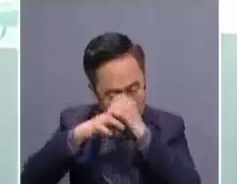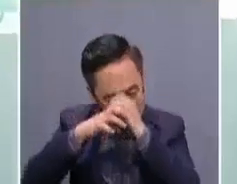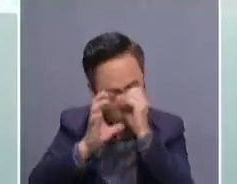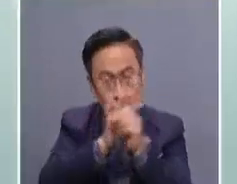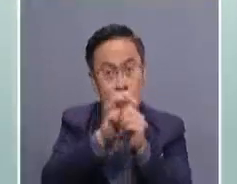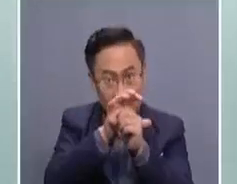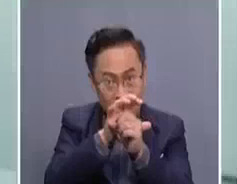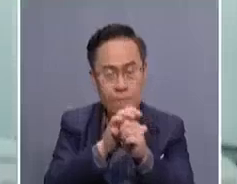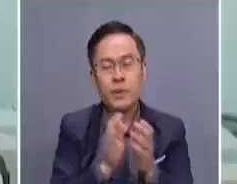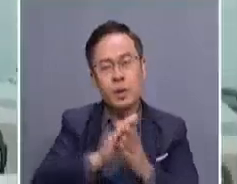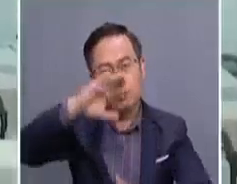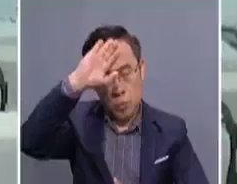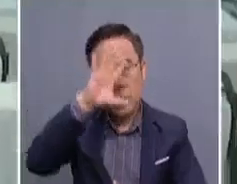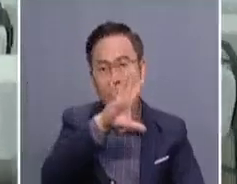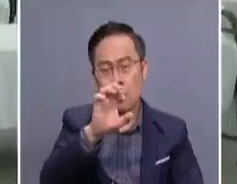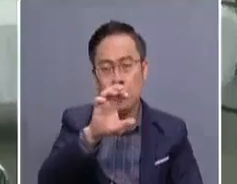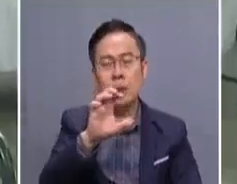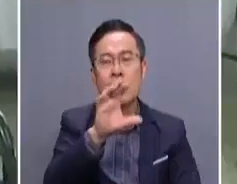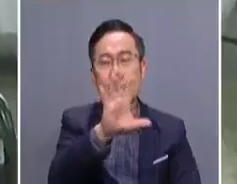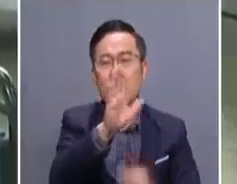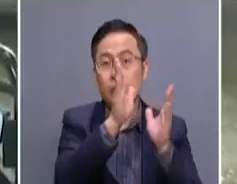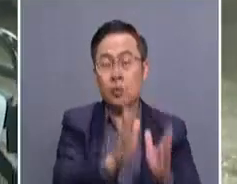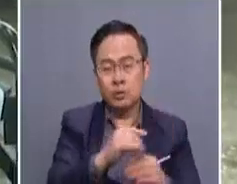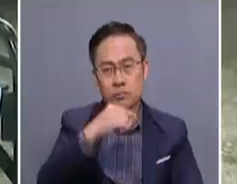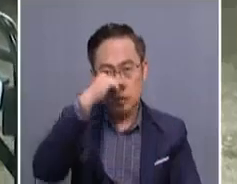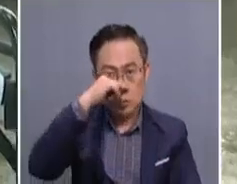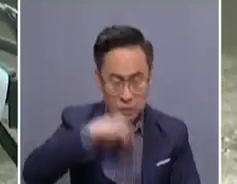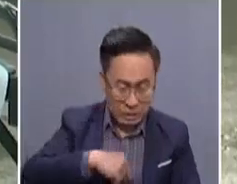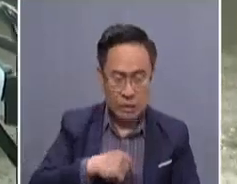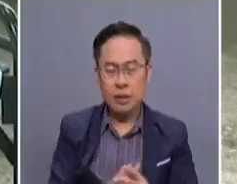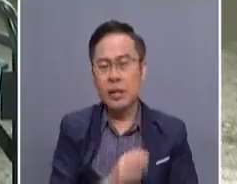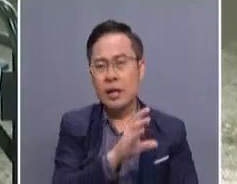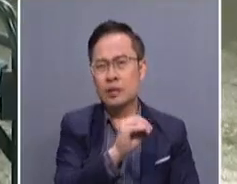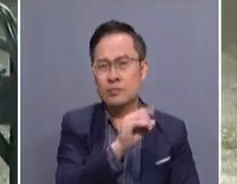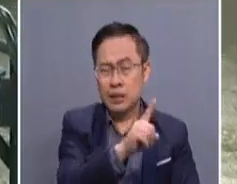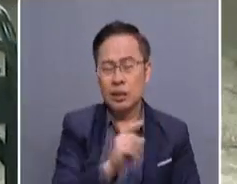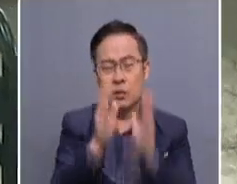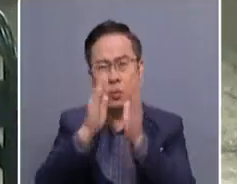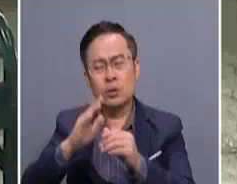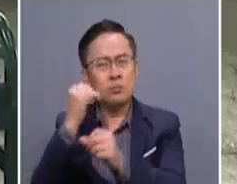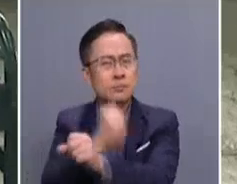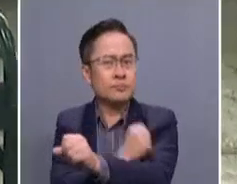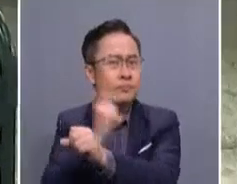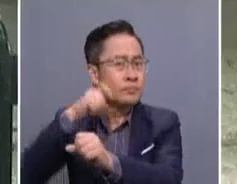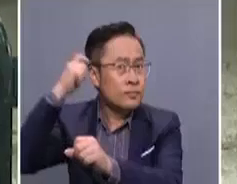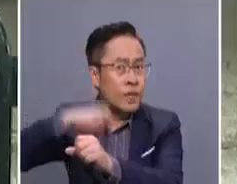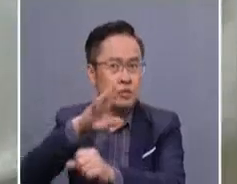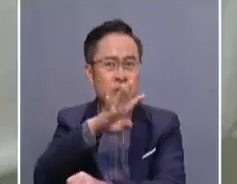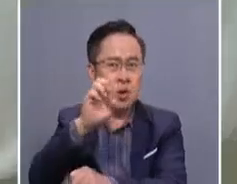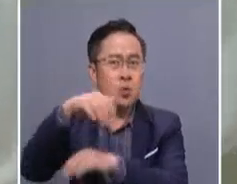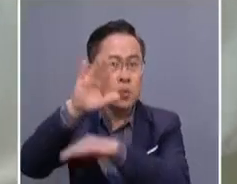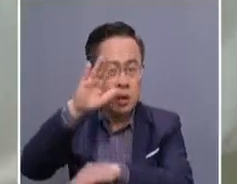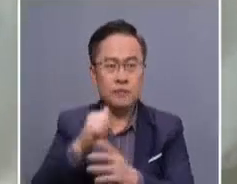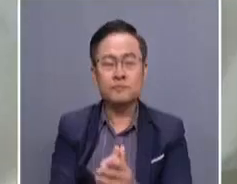คนแล้วก็ชาวต่างด้าว448คนส่วนไปตรวจหาเชื้อที่โรงพยาบาล36คน